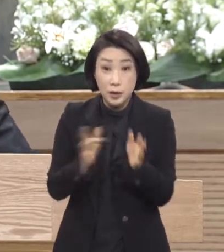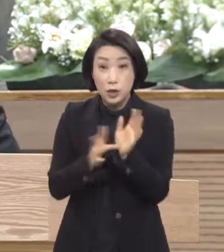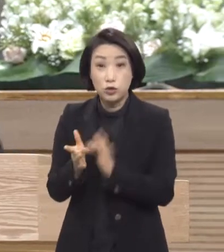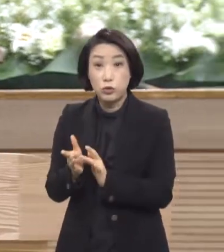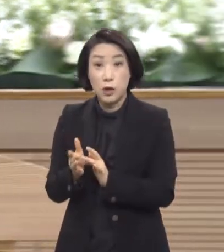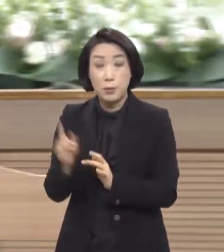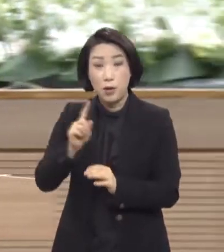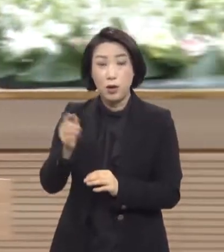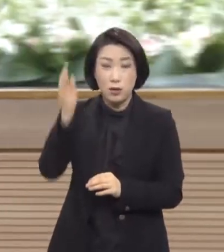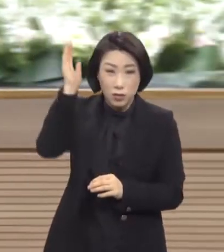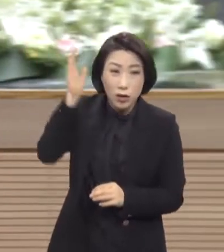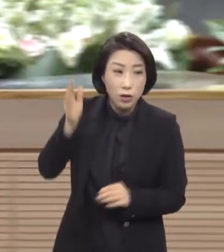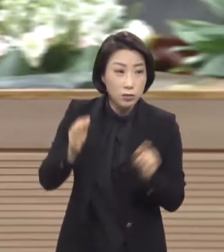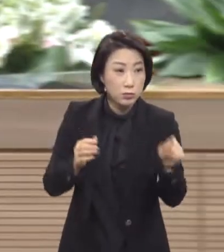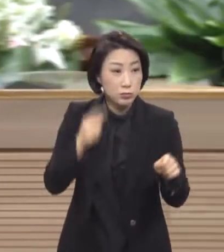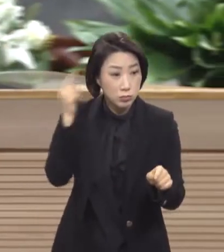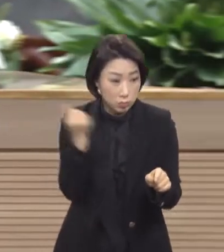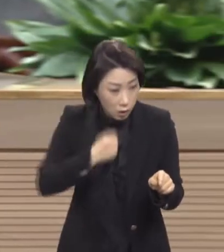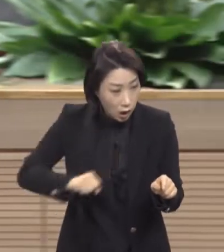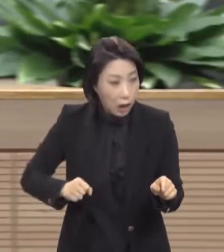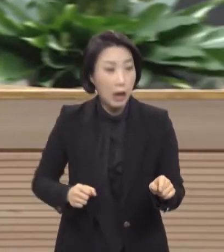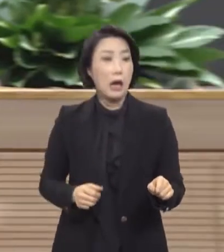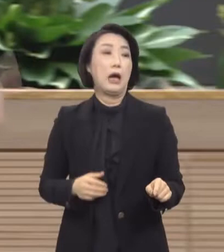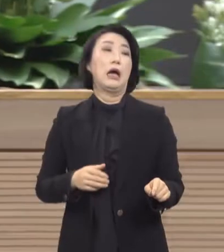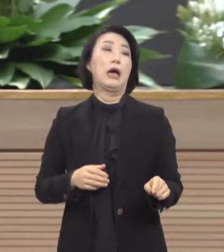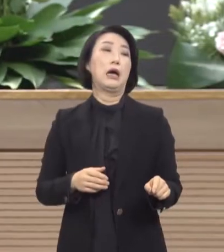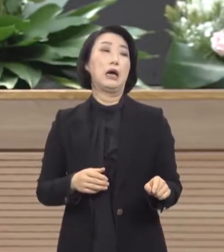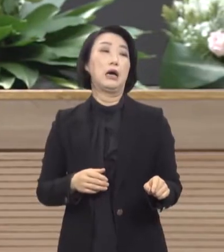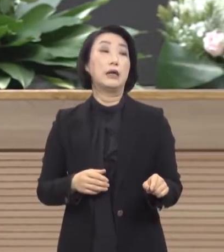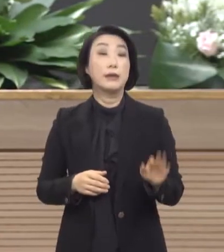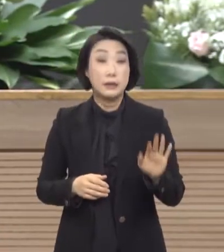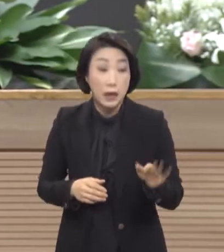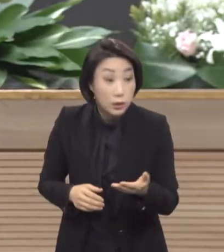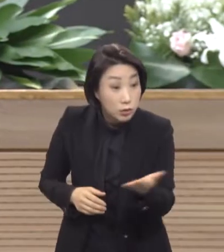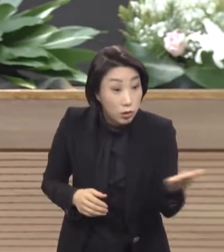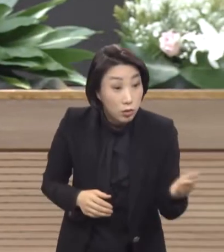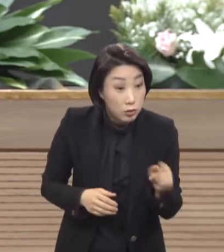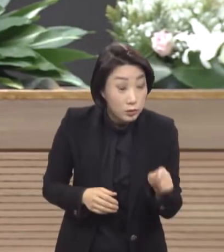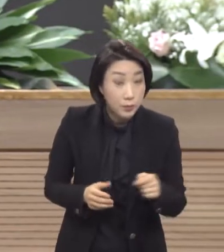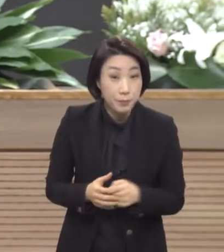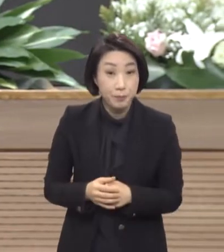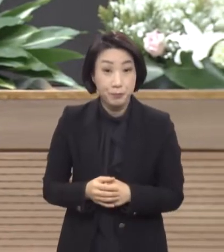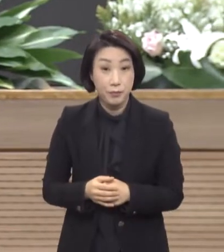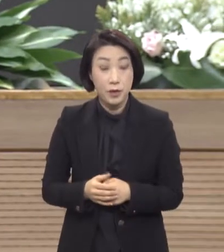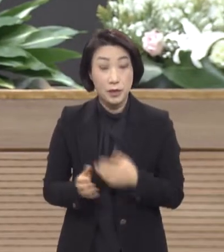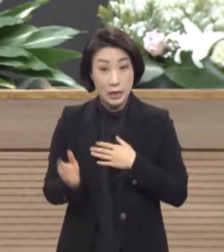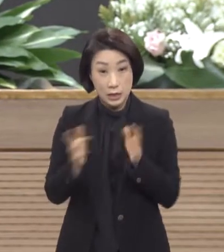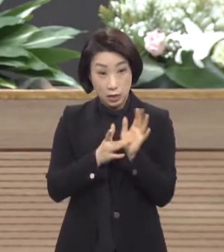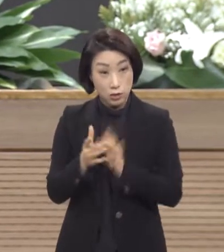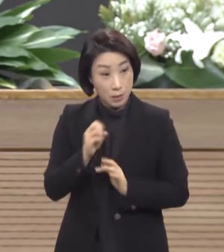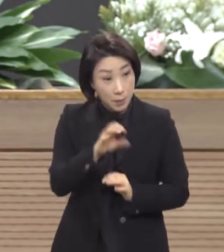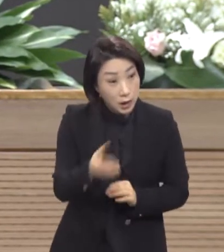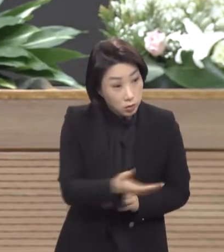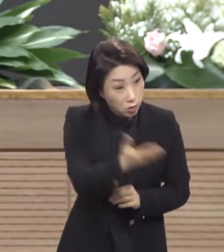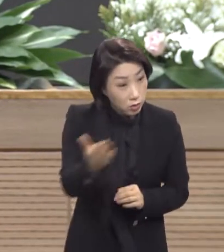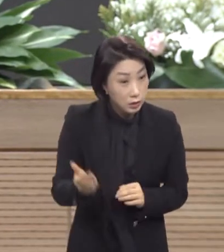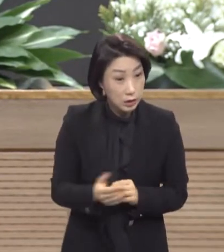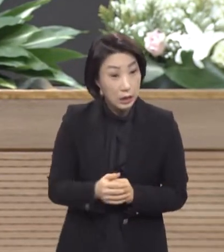예수님이 아무리 말해도 안 들어. 그러니까 야, 내 말을